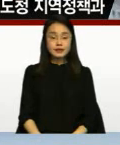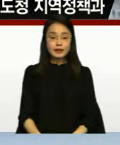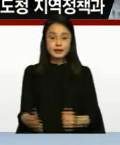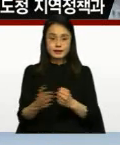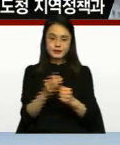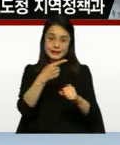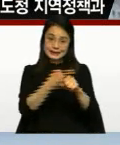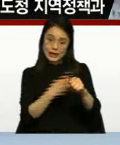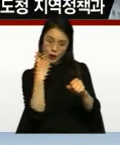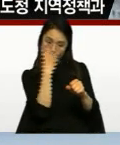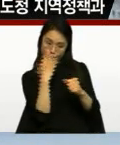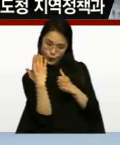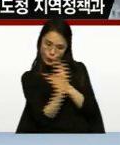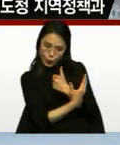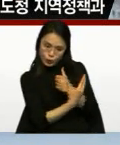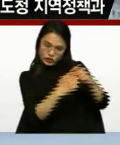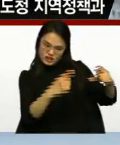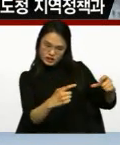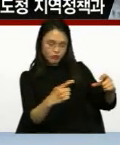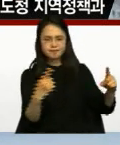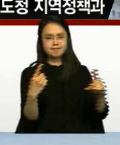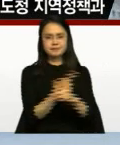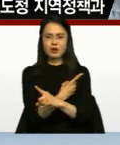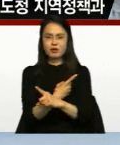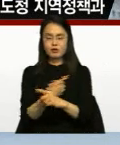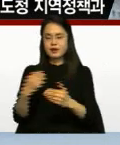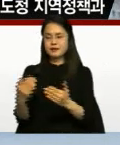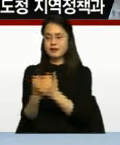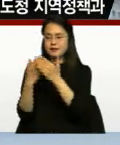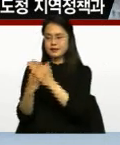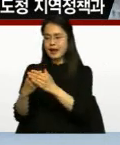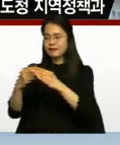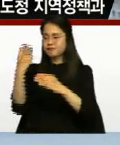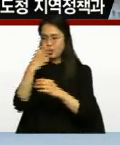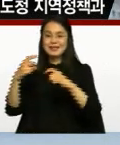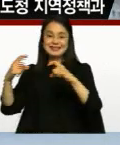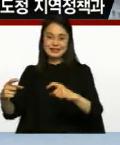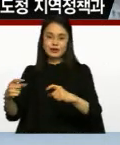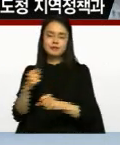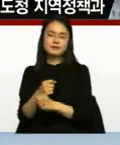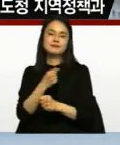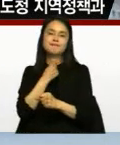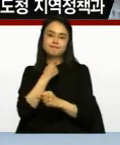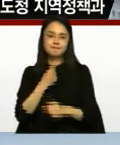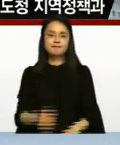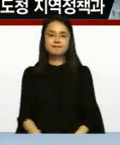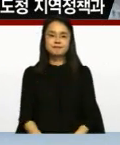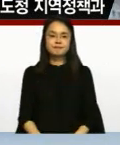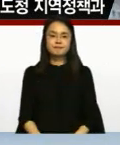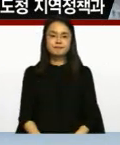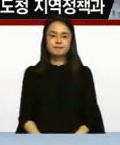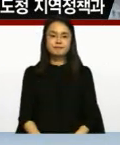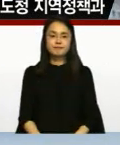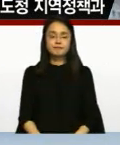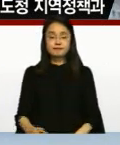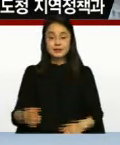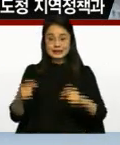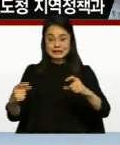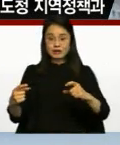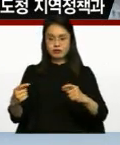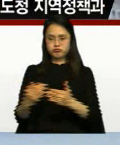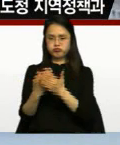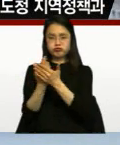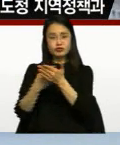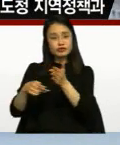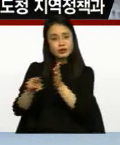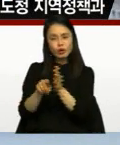자연보전권역에 아주 불합리한 점이었다고 말씀드릴 수 있겠습니다. 네네. 이번에 거론된 지역들은 사실 지역 성장을 위해선